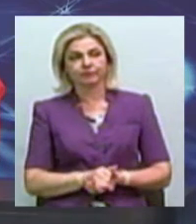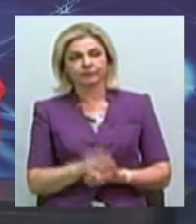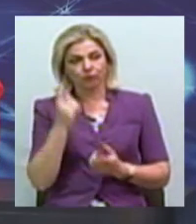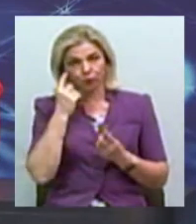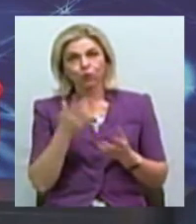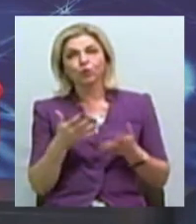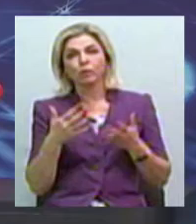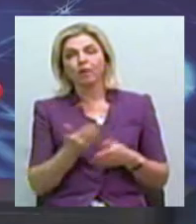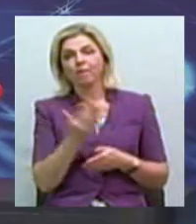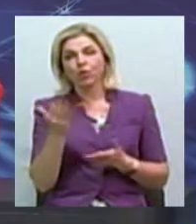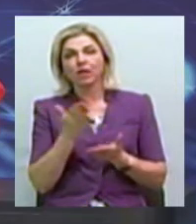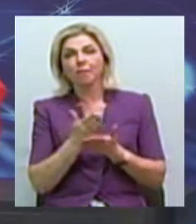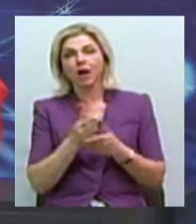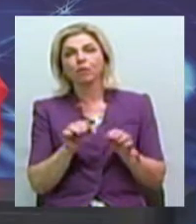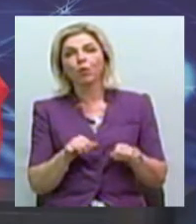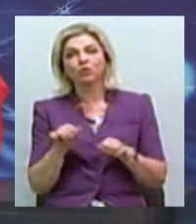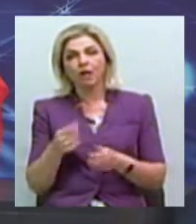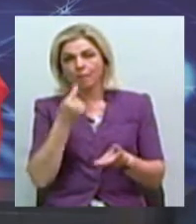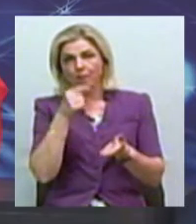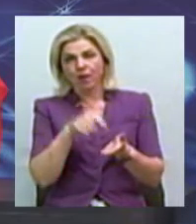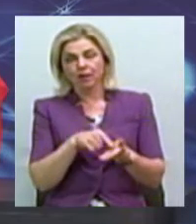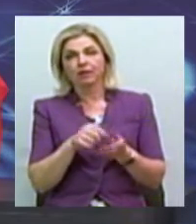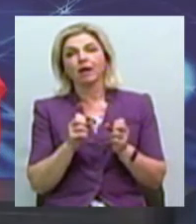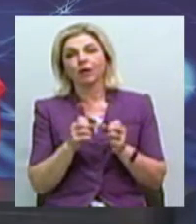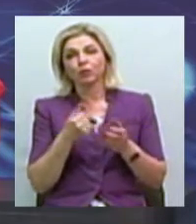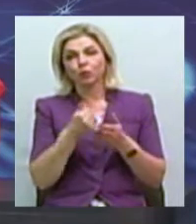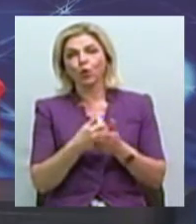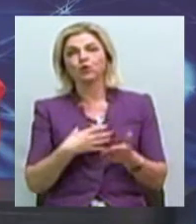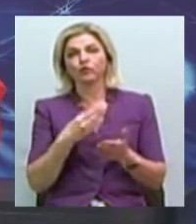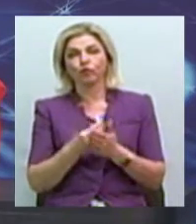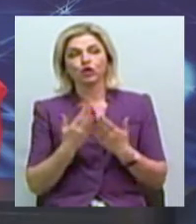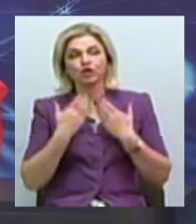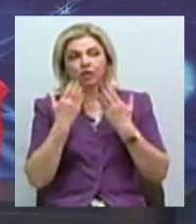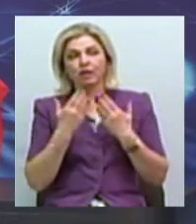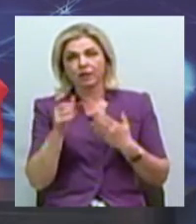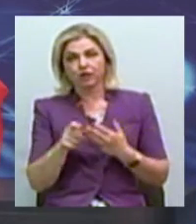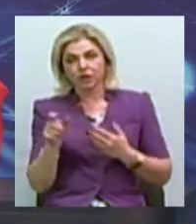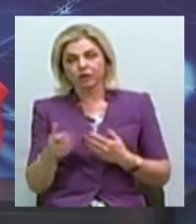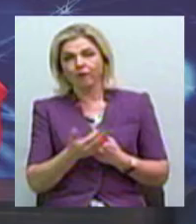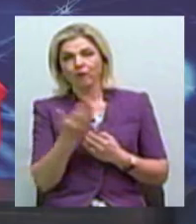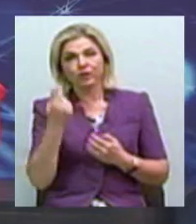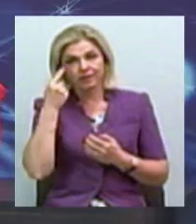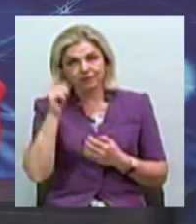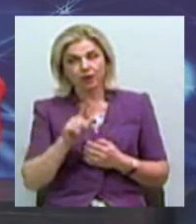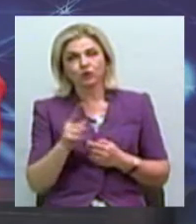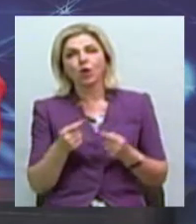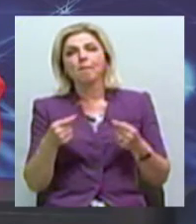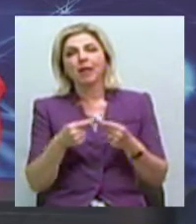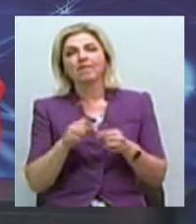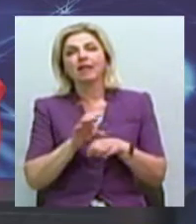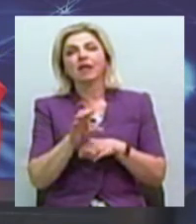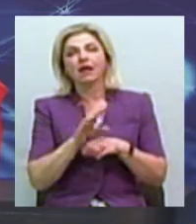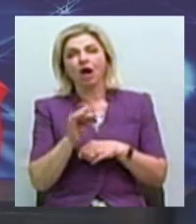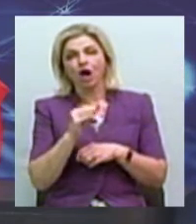зрозуміло, що вони мають можливість таку потрапити, як я вже сказала, до свого читача. Вони знають, що певний тираж